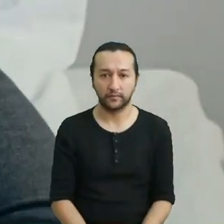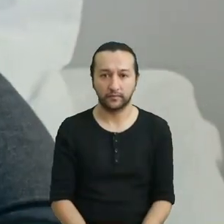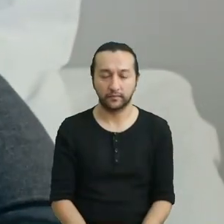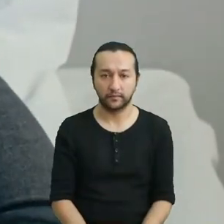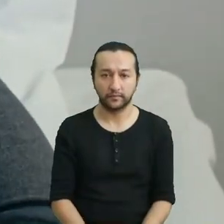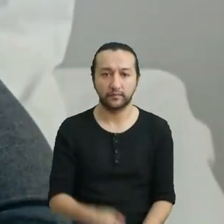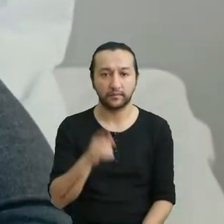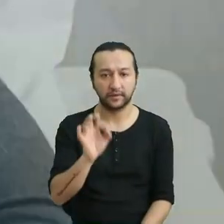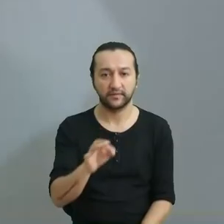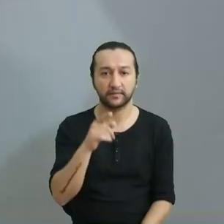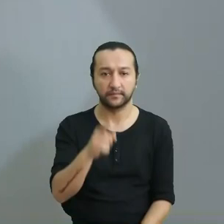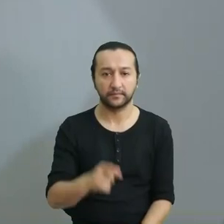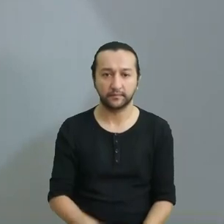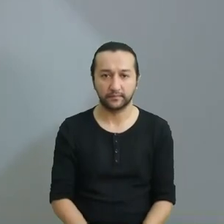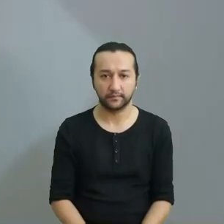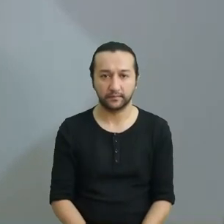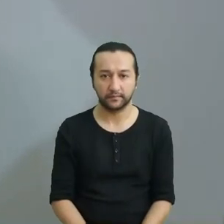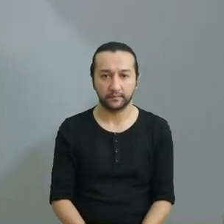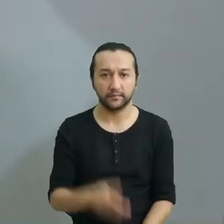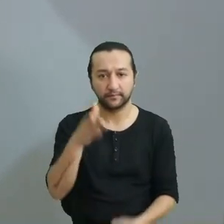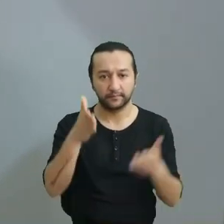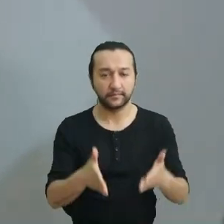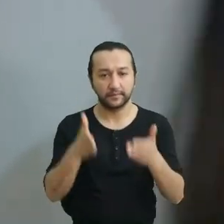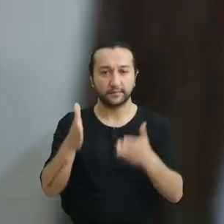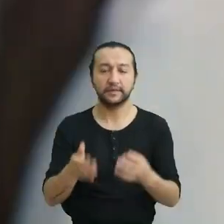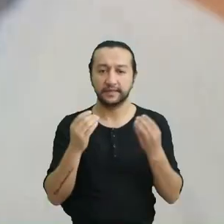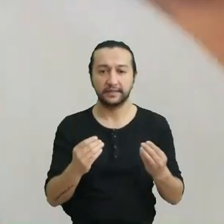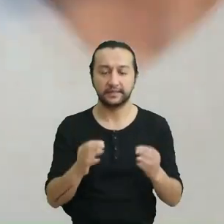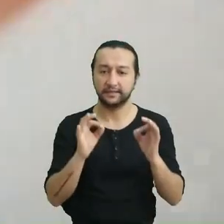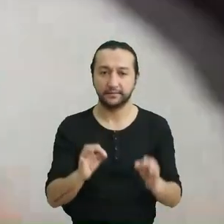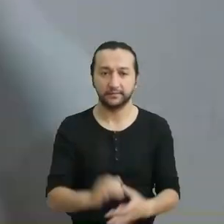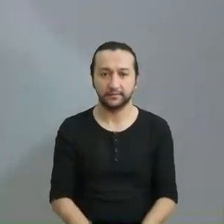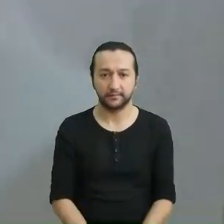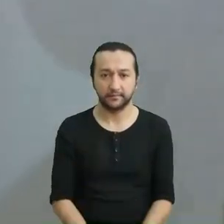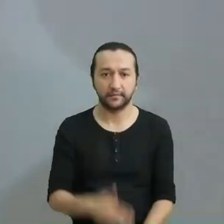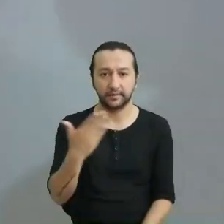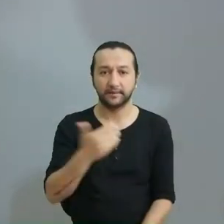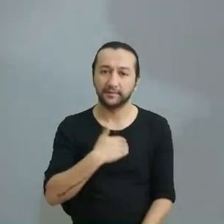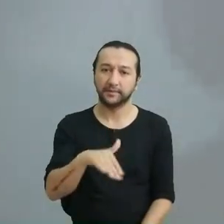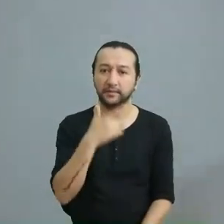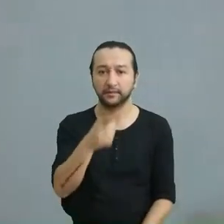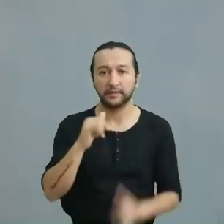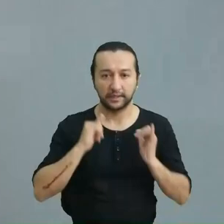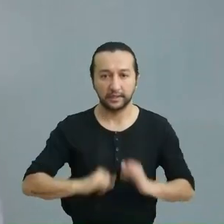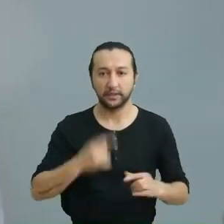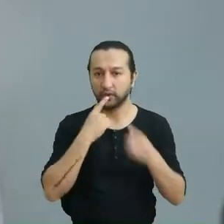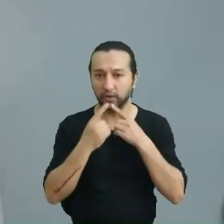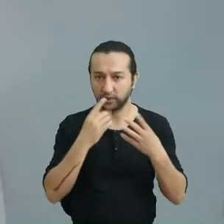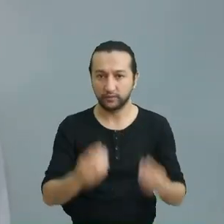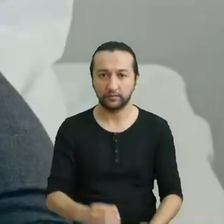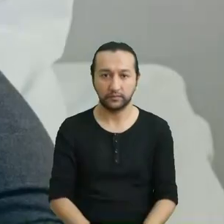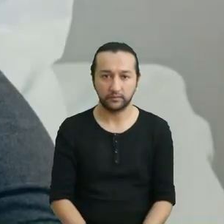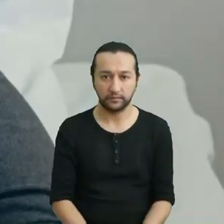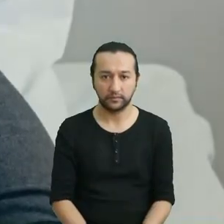Peki hocam. Evet. Durumunuz gayet iyi. Hadi ben çıkayım da siz rahat rahat konuşun, olur